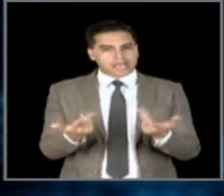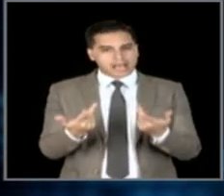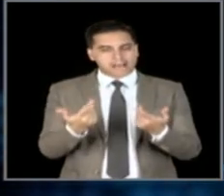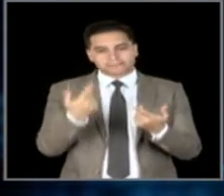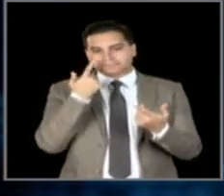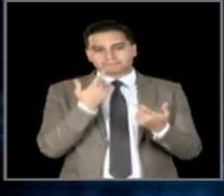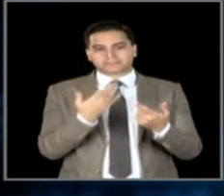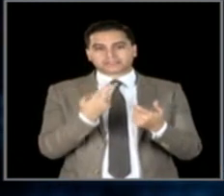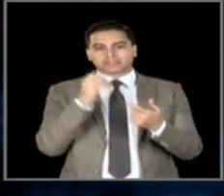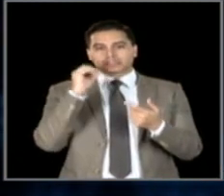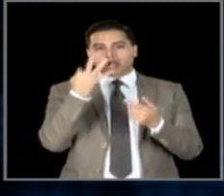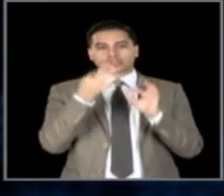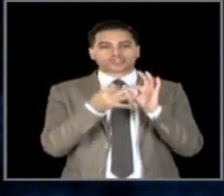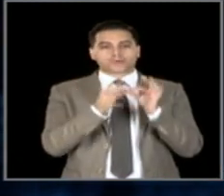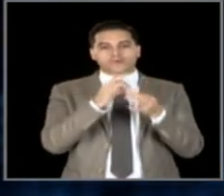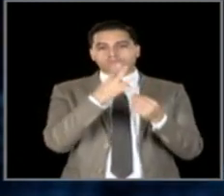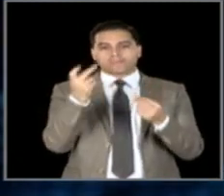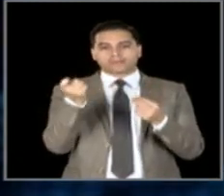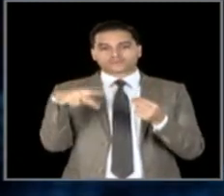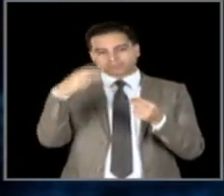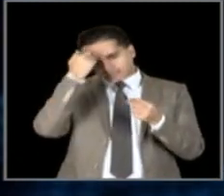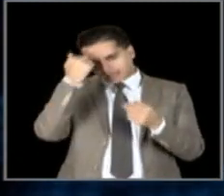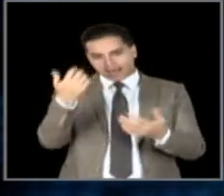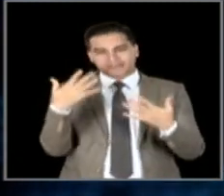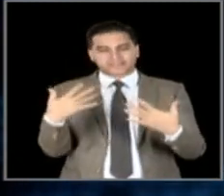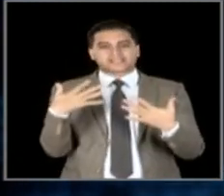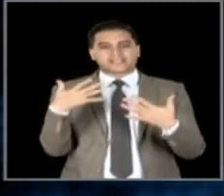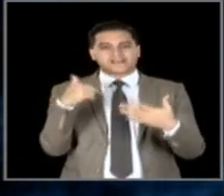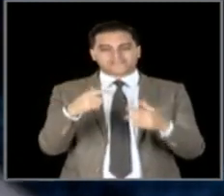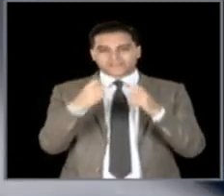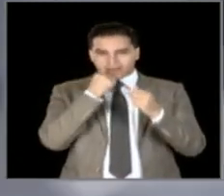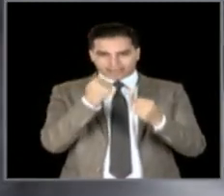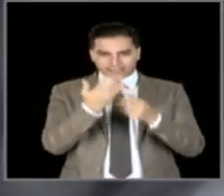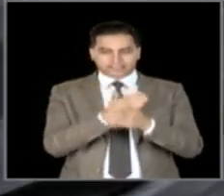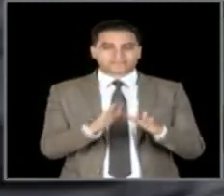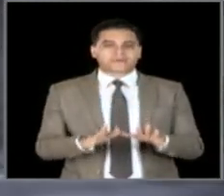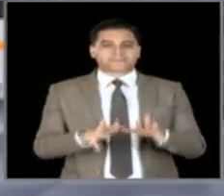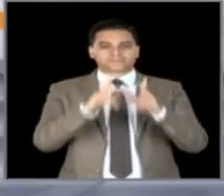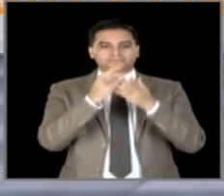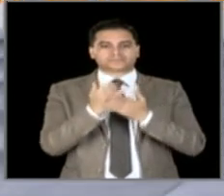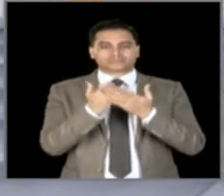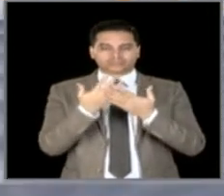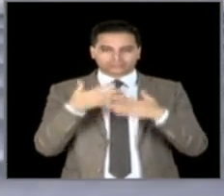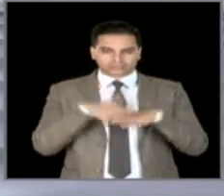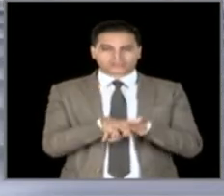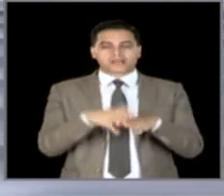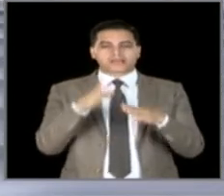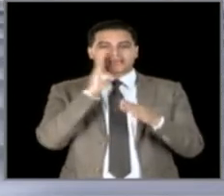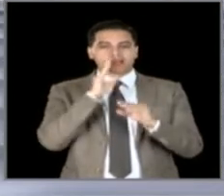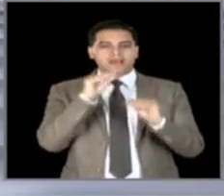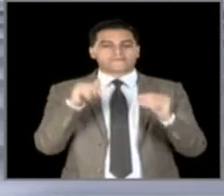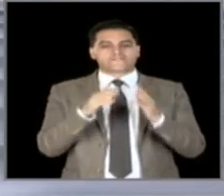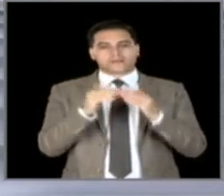لحد دلوقتي 13 مليون و485 ال جنيه من البنك للمشاركه في النهوض بالمنظومه